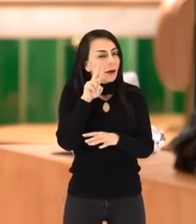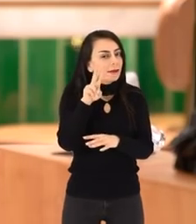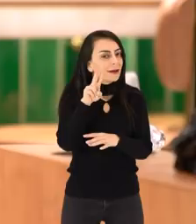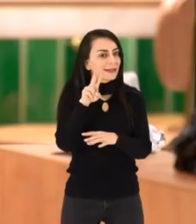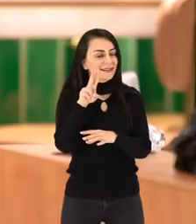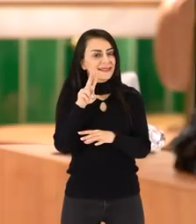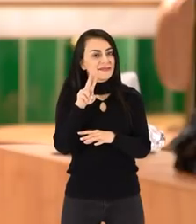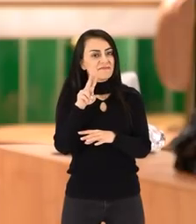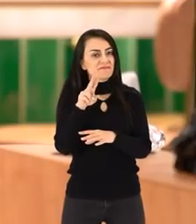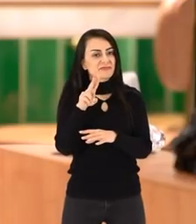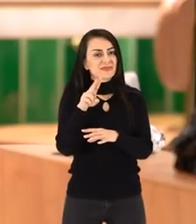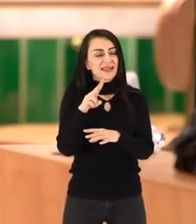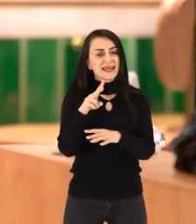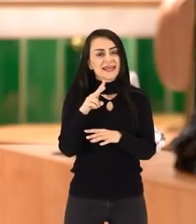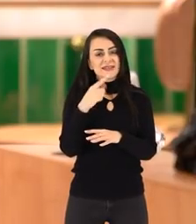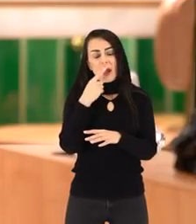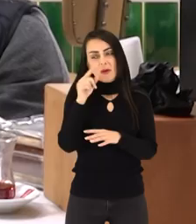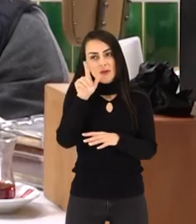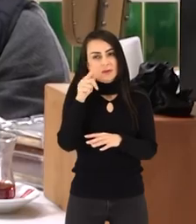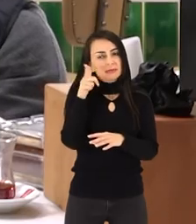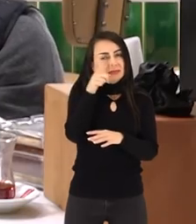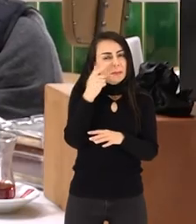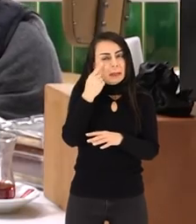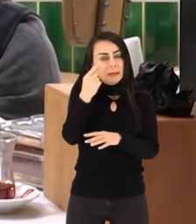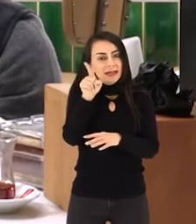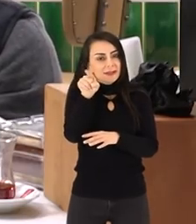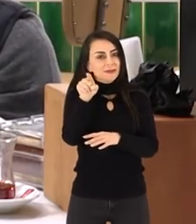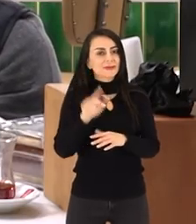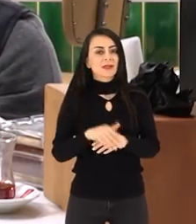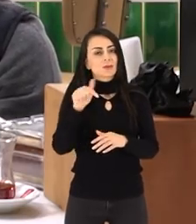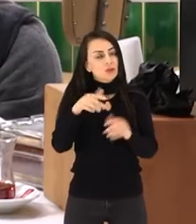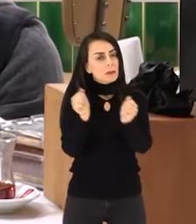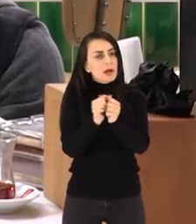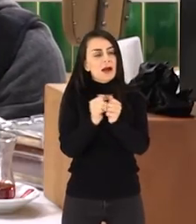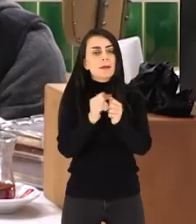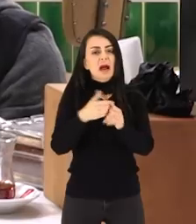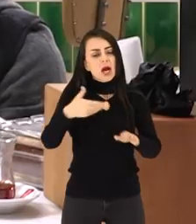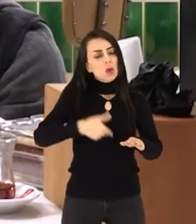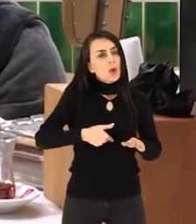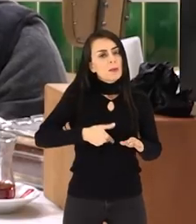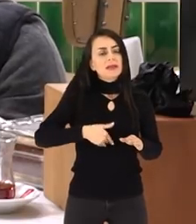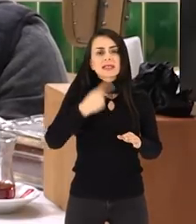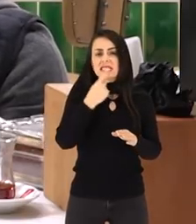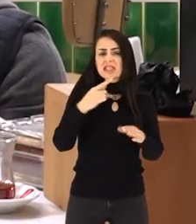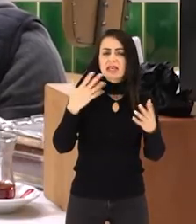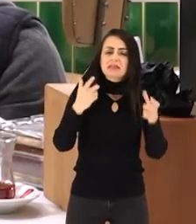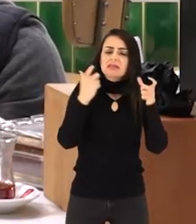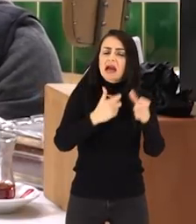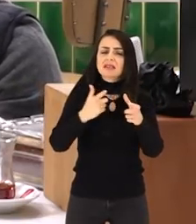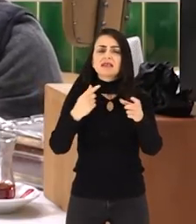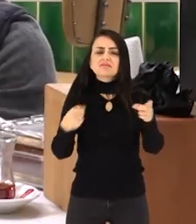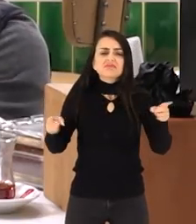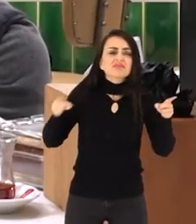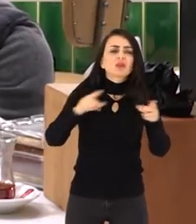bir göndermeler, bir şeyler yapıyorum. Allah. Peki bununla beraber de komediden de şimdi diyeceksin ki nereden nereye